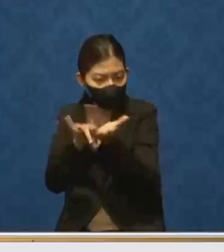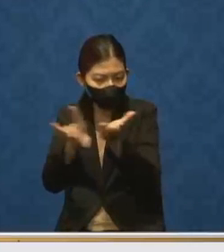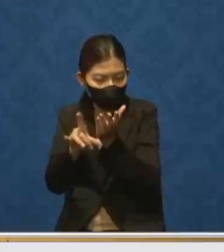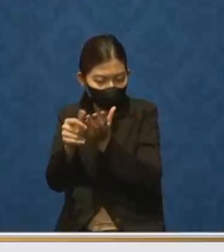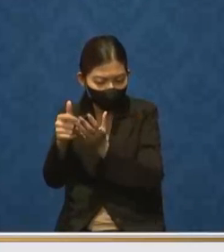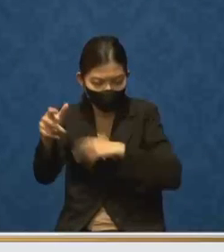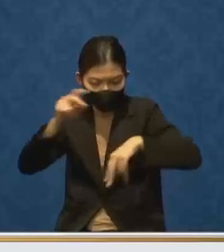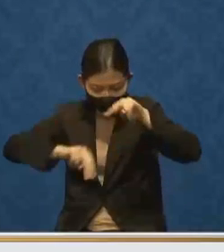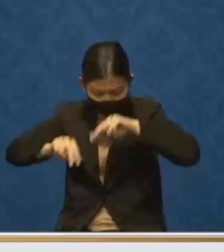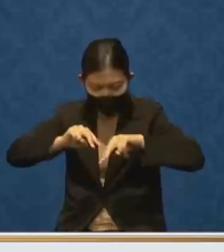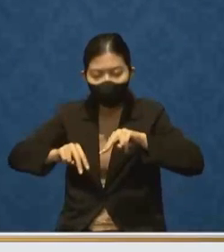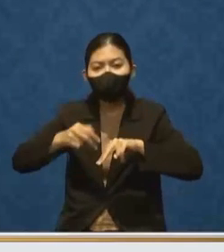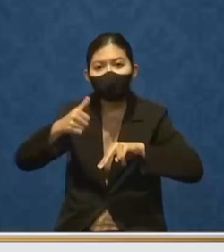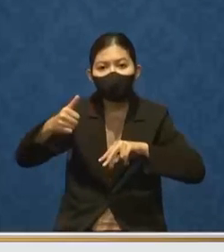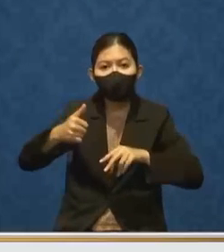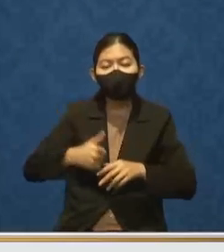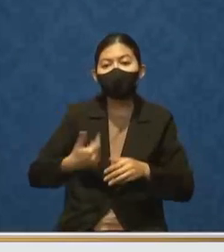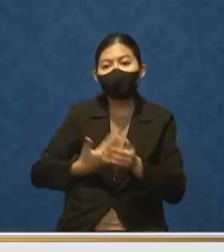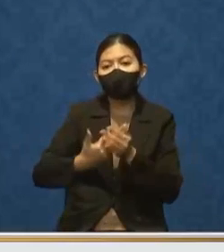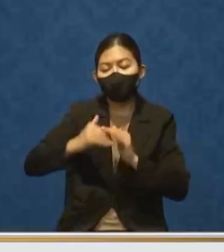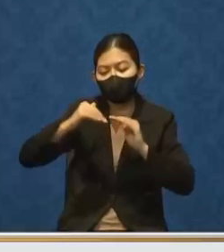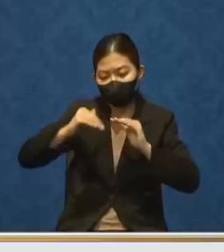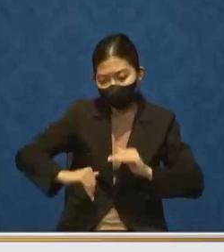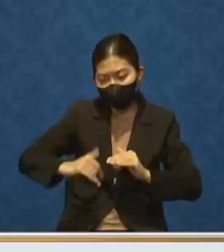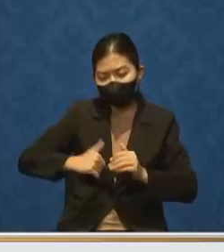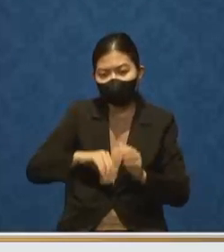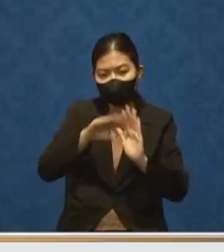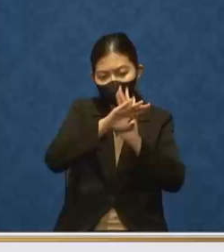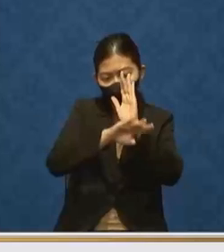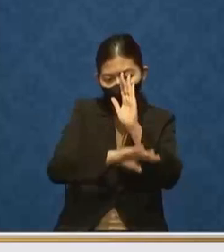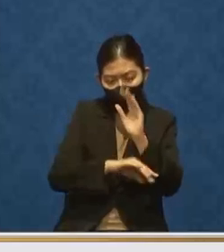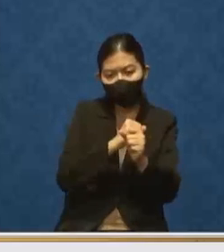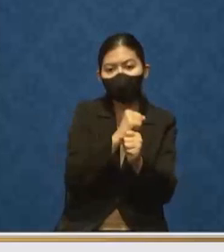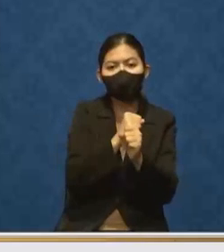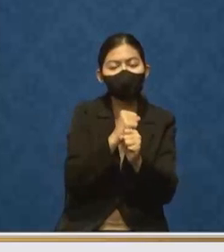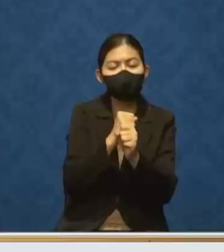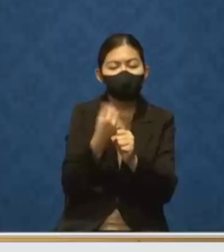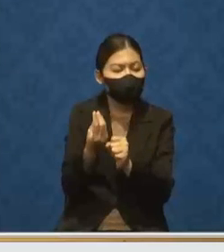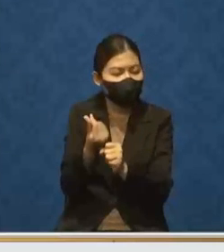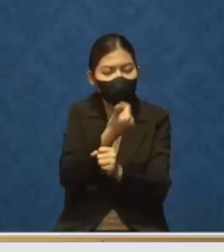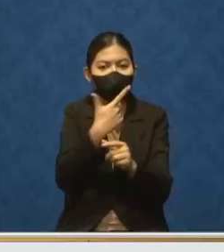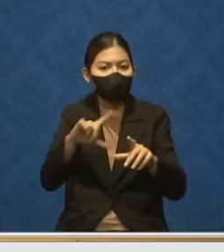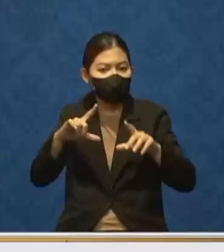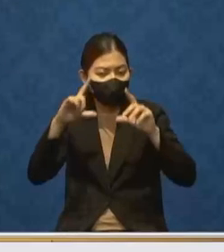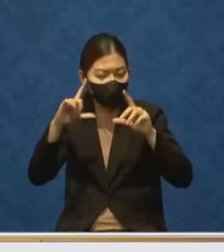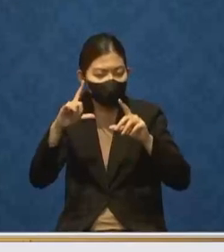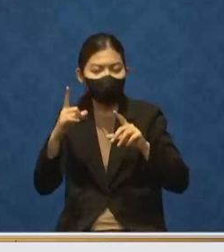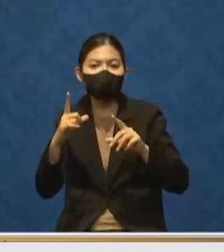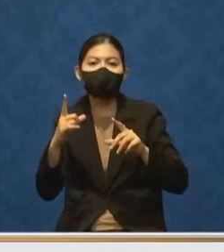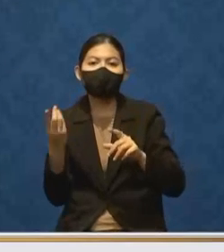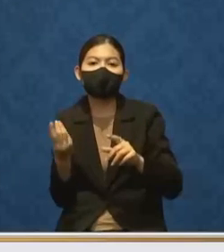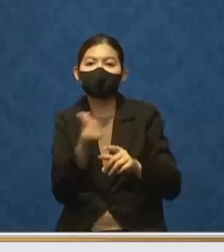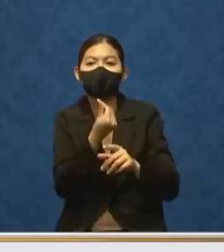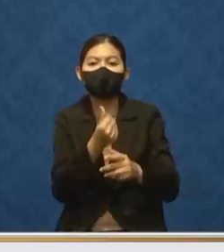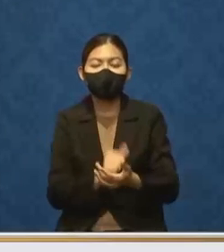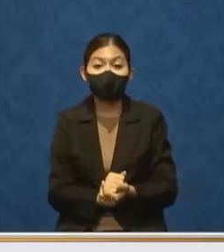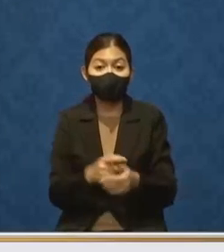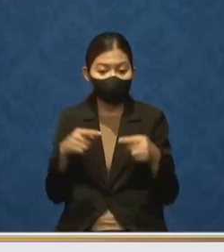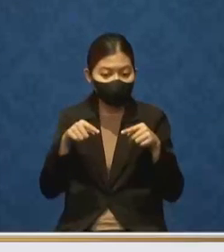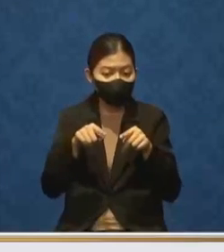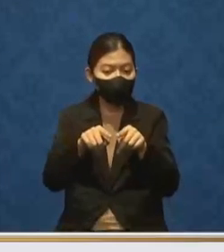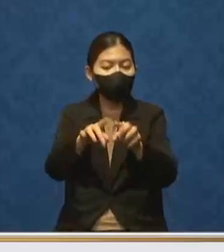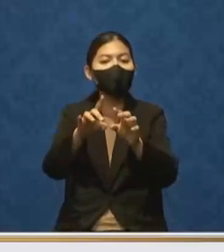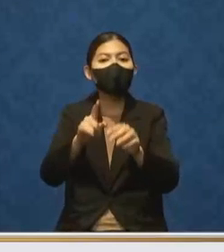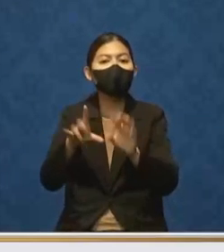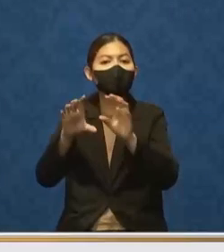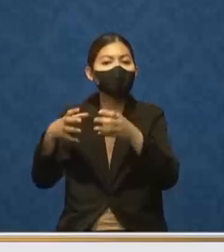อบได้ลดภาระค่าใช้จ่ายลดขั้นตอนการทำงานทันสมัยและทันต่อสถานการณ์เชื่อมโยงหน่วยงานและระบบบริหาร